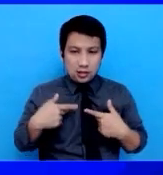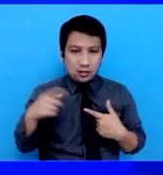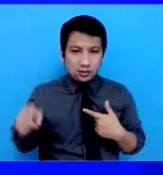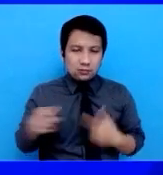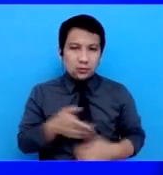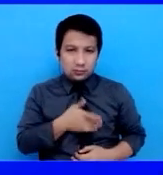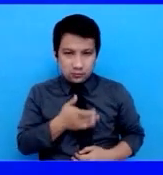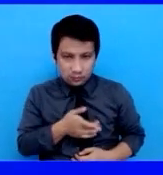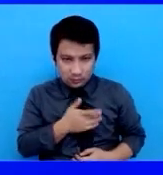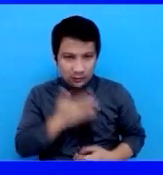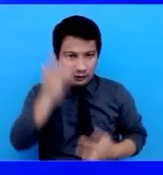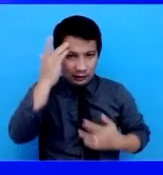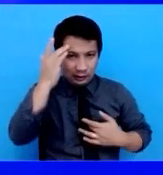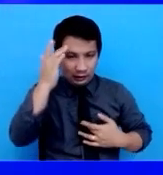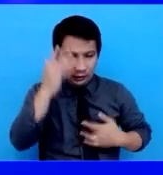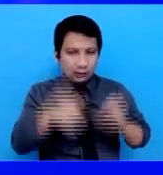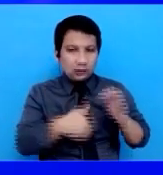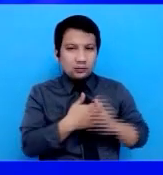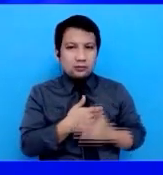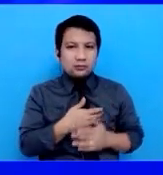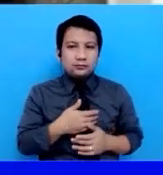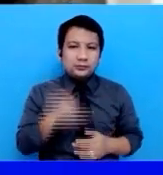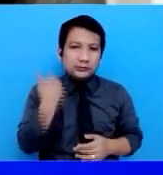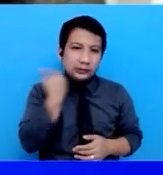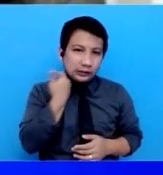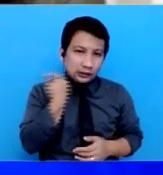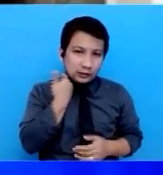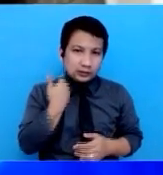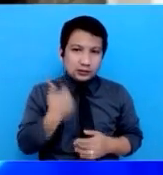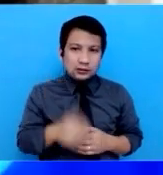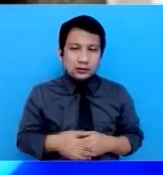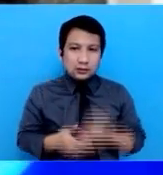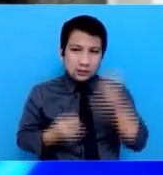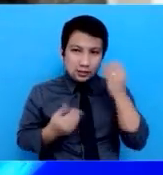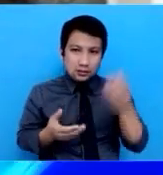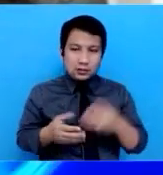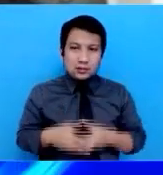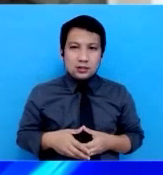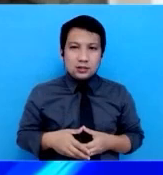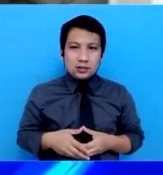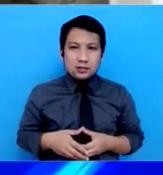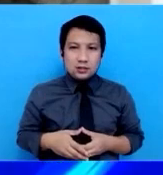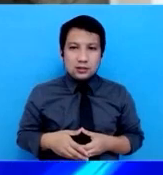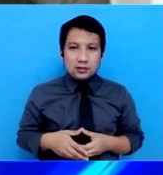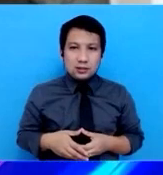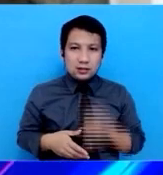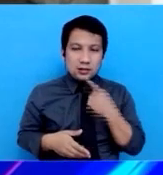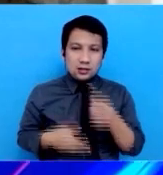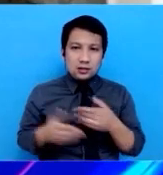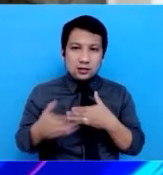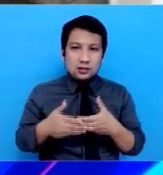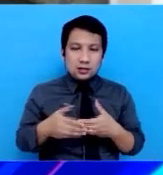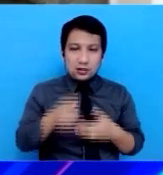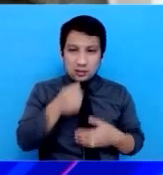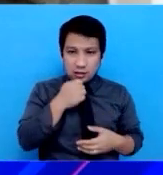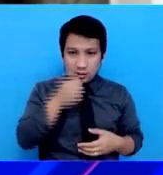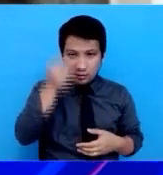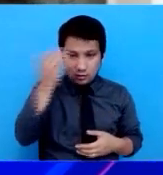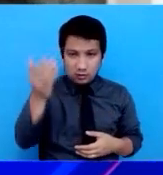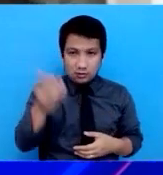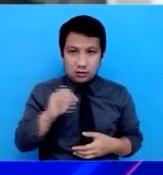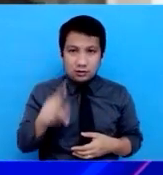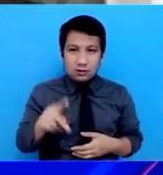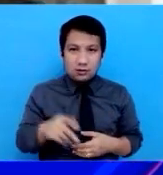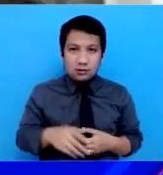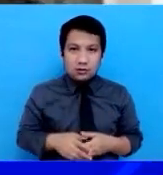nararamdamang sintomas. Ang kaso yun, everyday, masakit ang katawan, may ubo, hindi ko alam ano, tapos may vertigo.